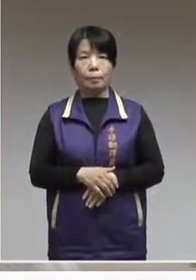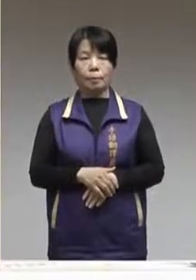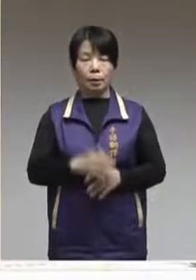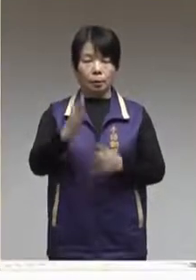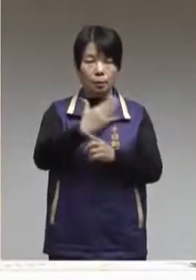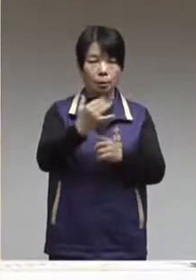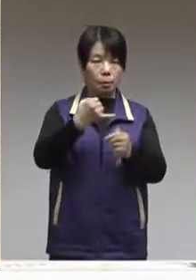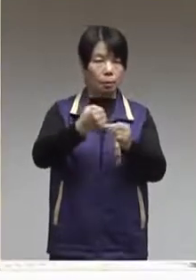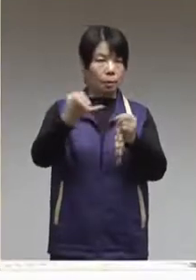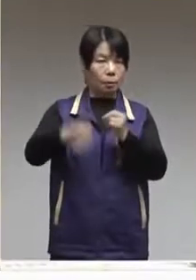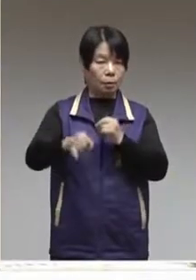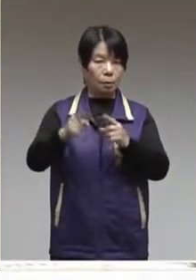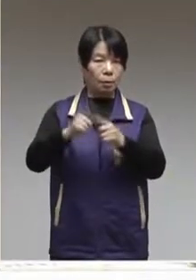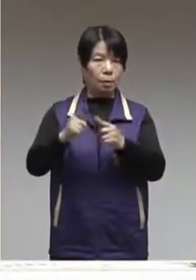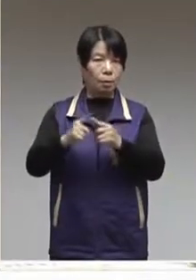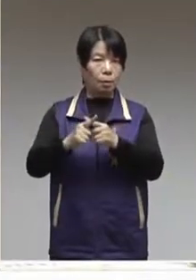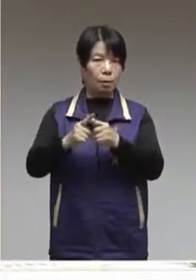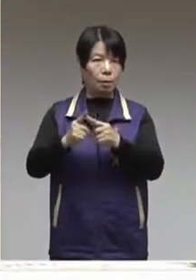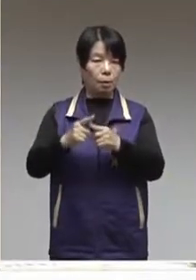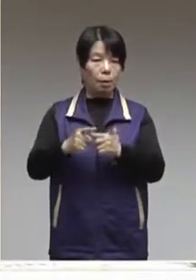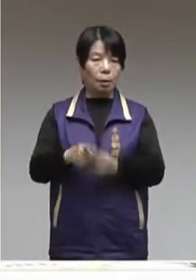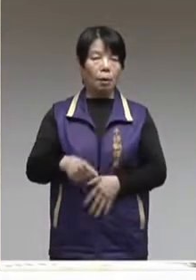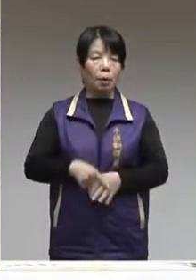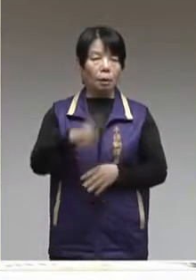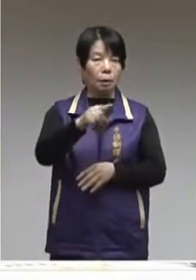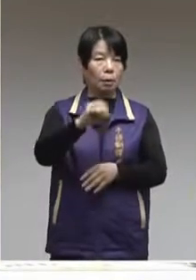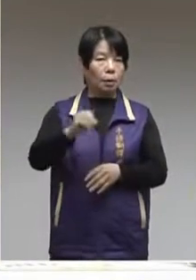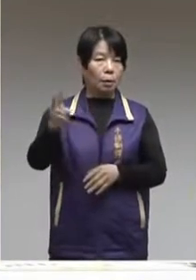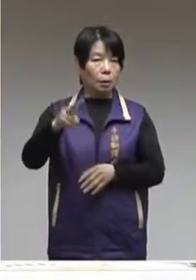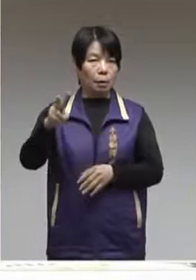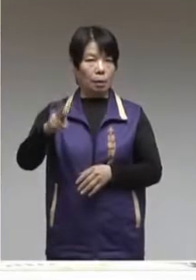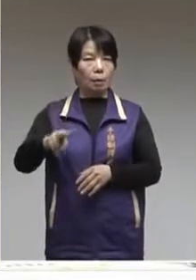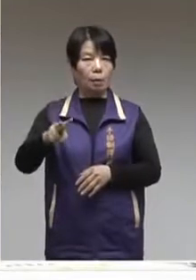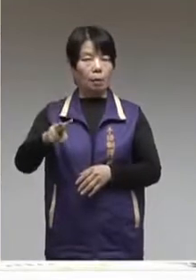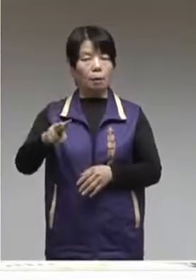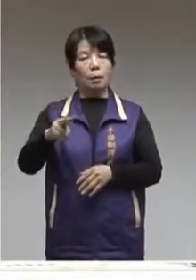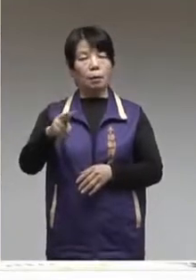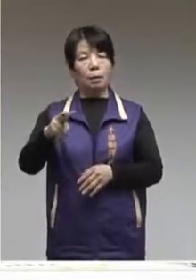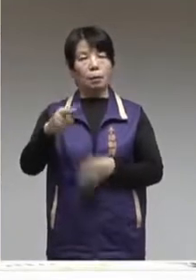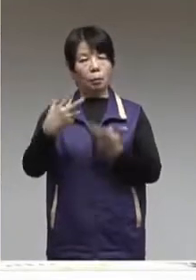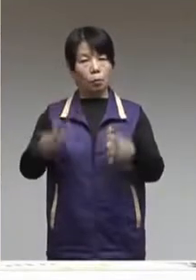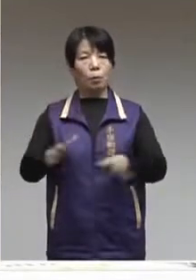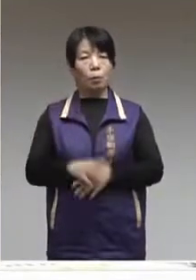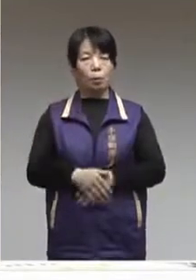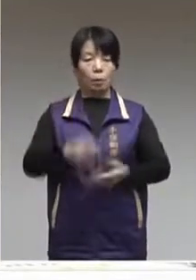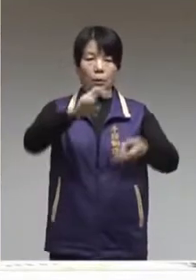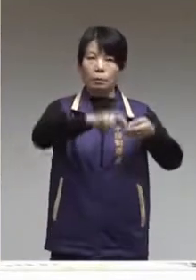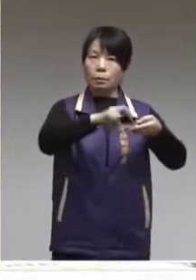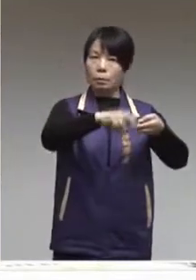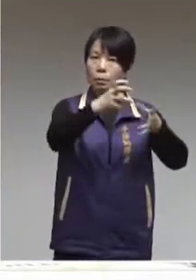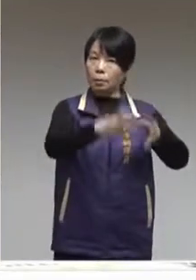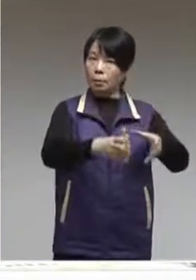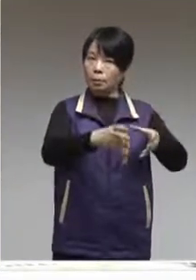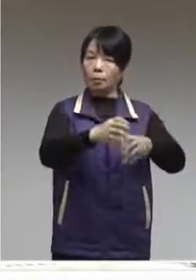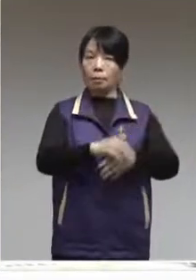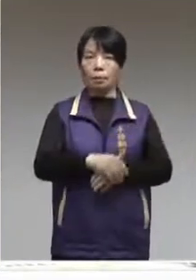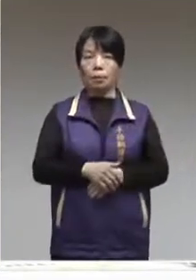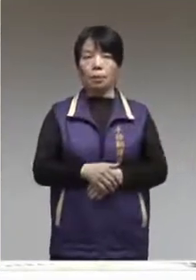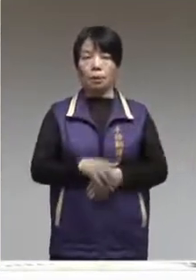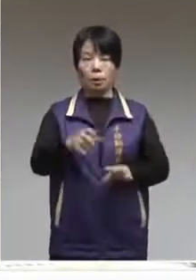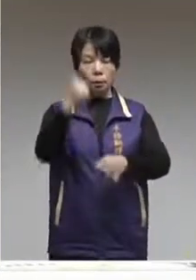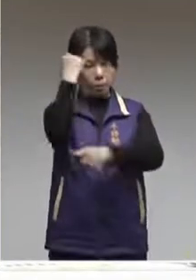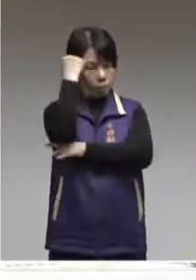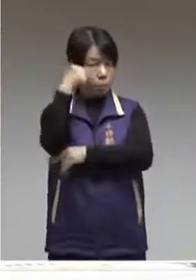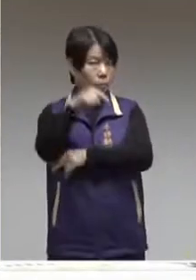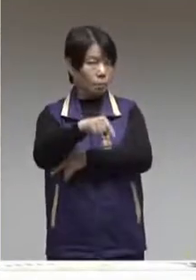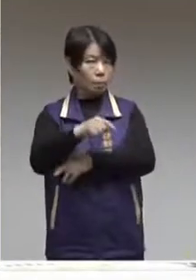旗津大概人口是我的印象是28,000啦，哈、哦，啊，社集在那边，哈、哦。啊、住在